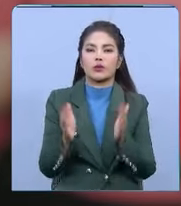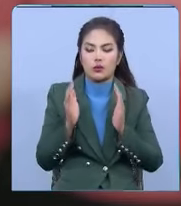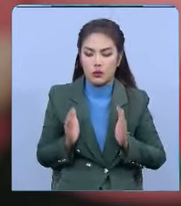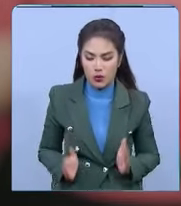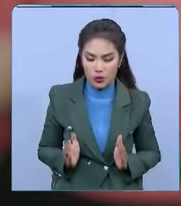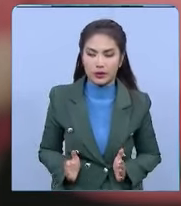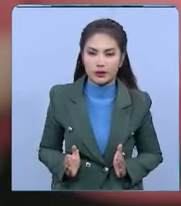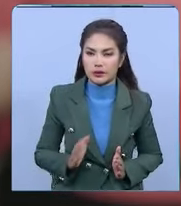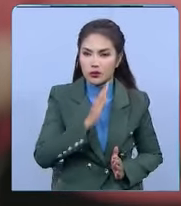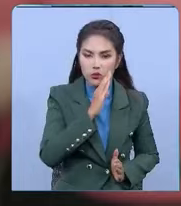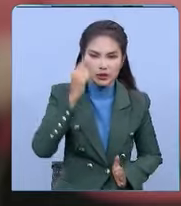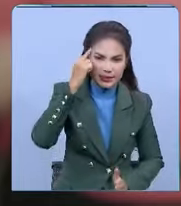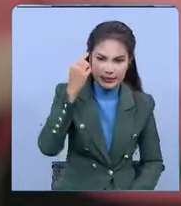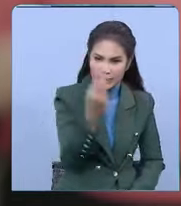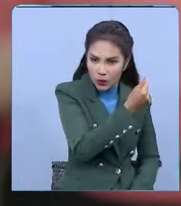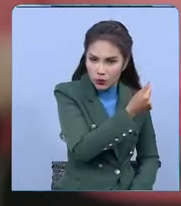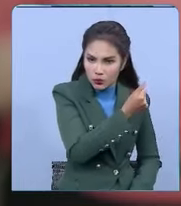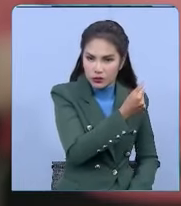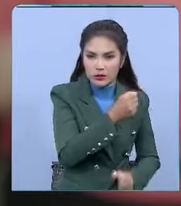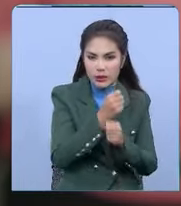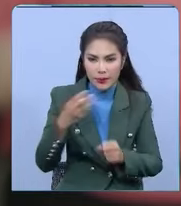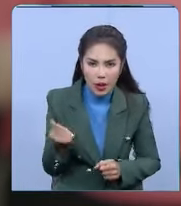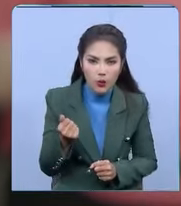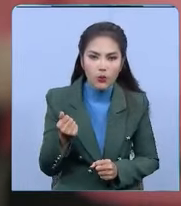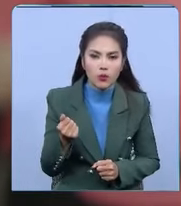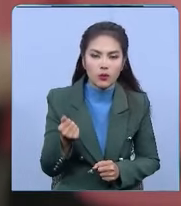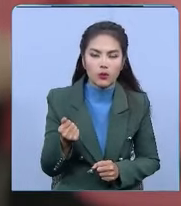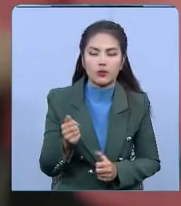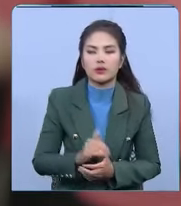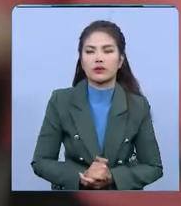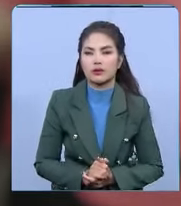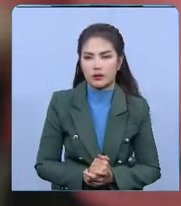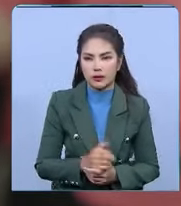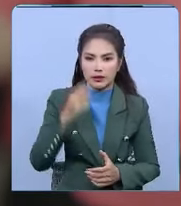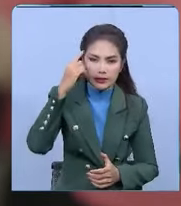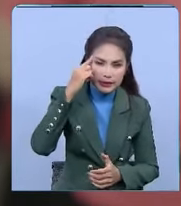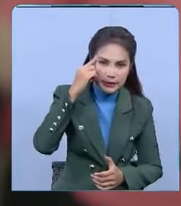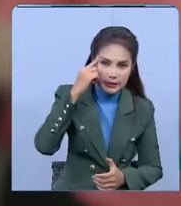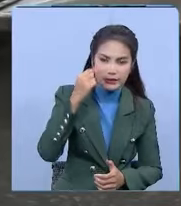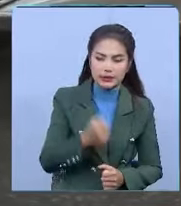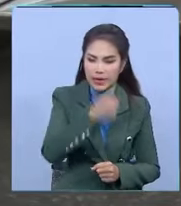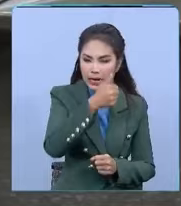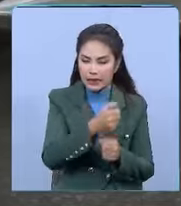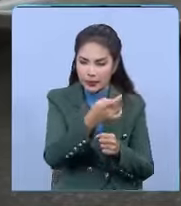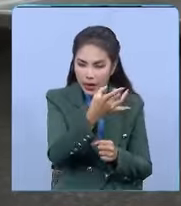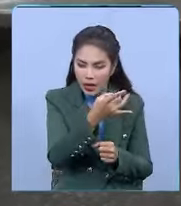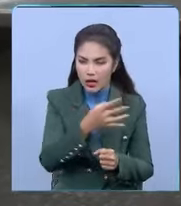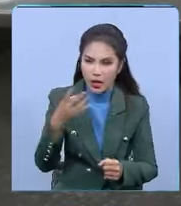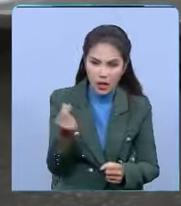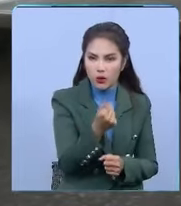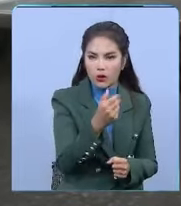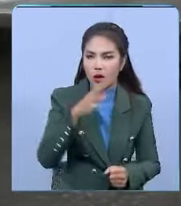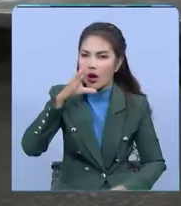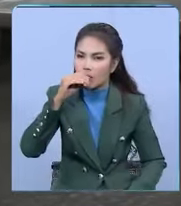ถ้าคิดไวก็ทำไว ครับ นะครับก็คิดได้ว่าเราจะทำอะไรครับเราก็พูดแล้ว